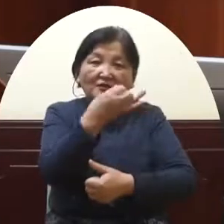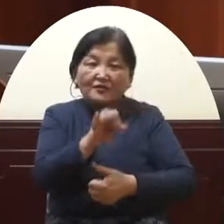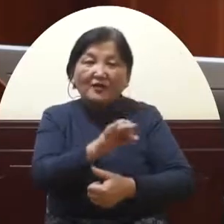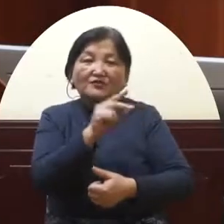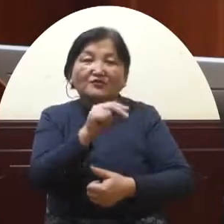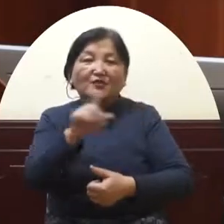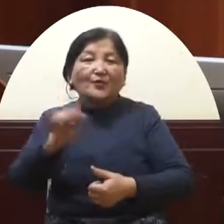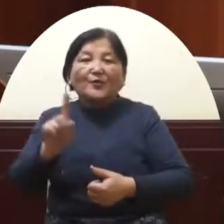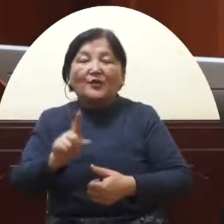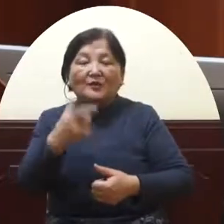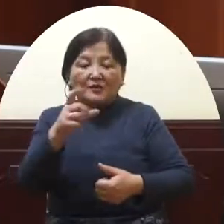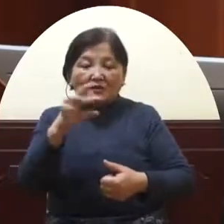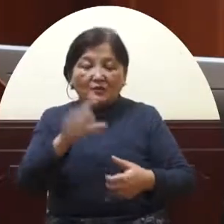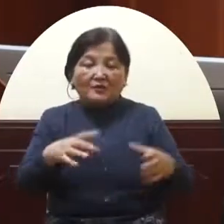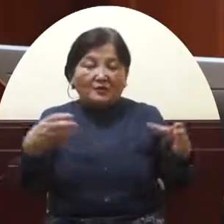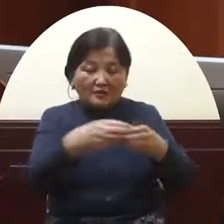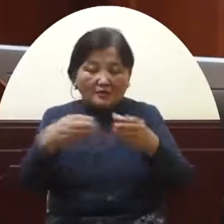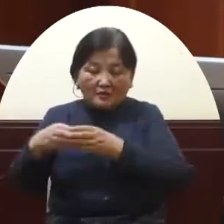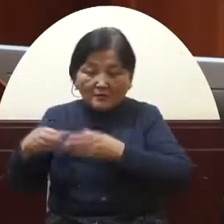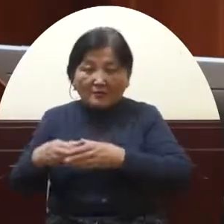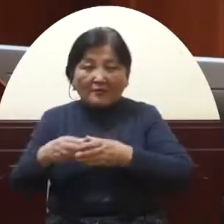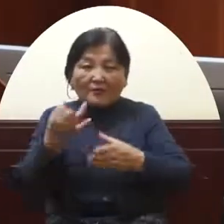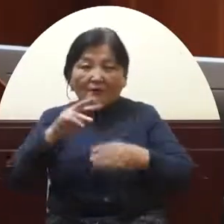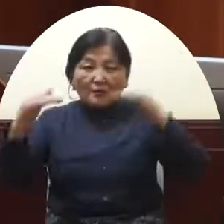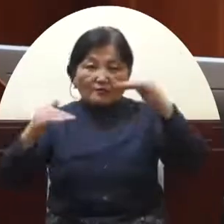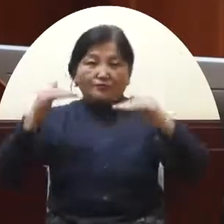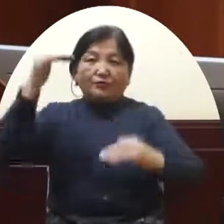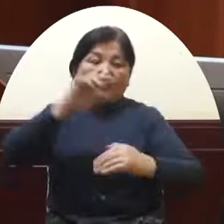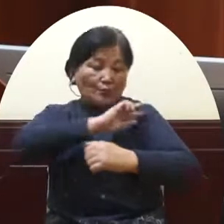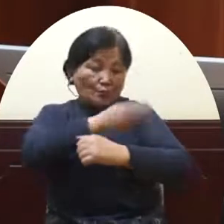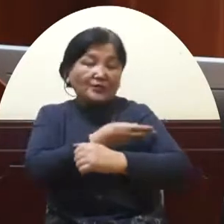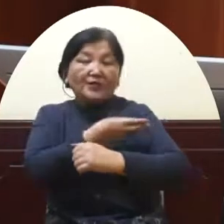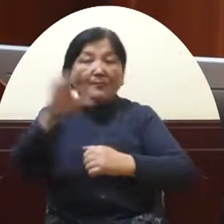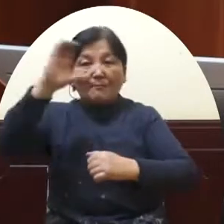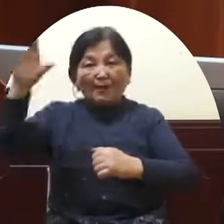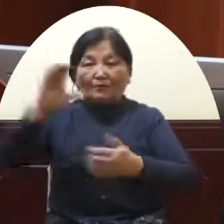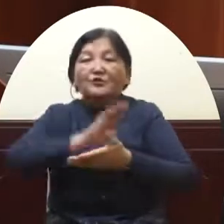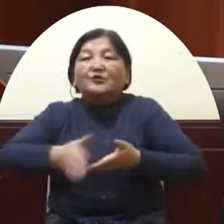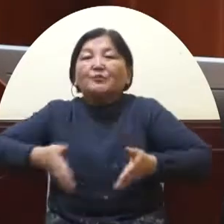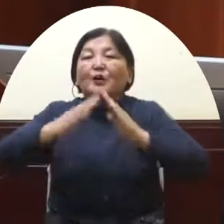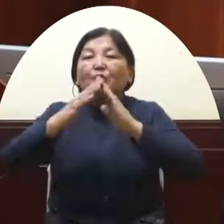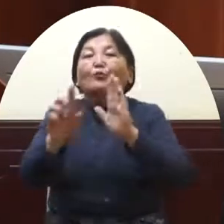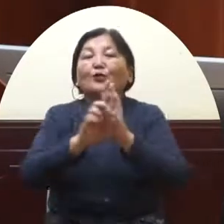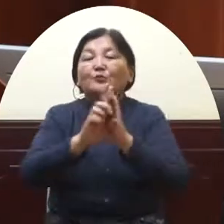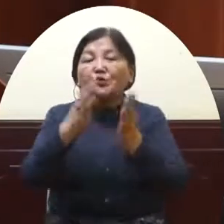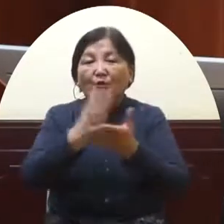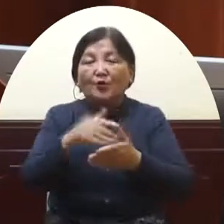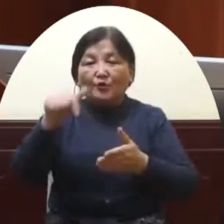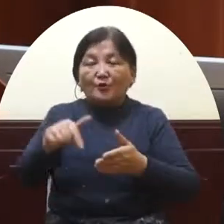цэгцрэх. Тэгэд илүү хүчтэй хэвлэл мэдээллийн хэрэгслүүдтэй болох боломжтой. Одоо